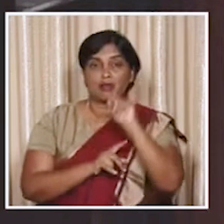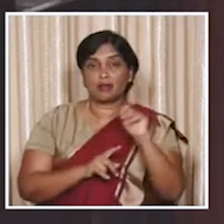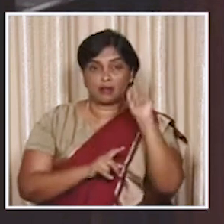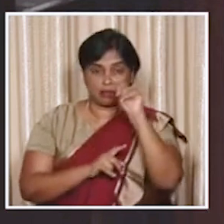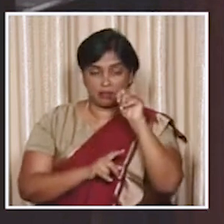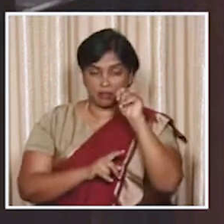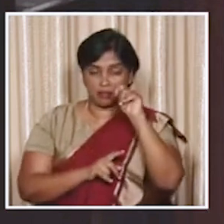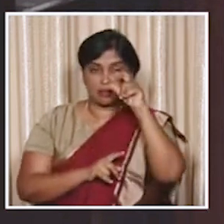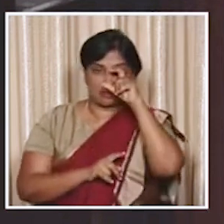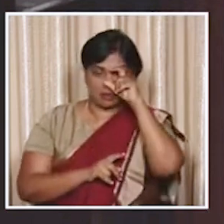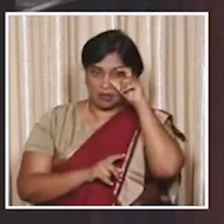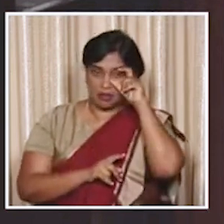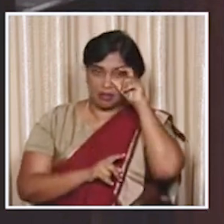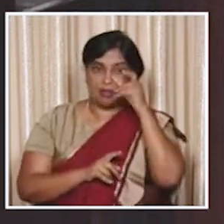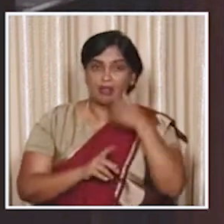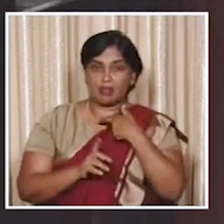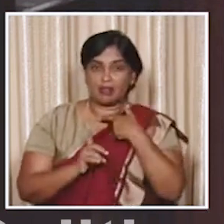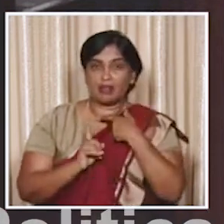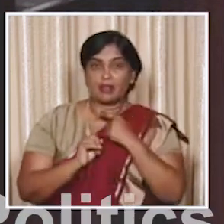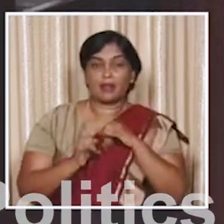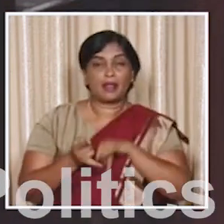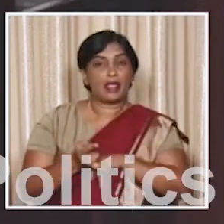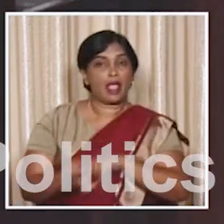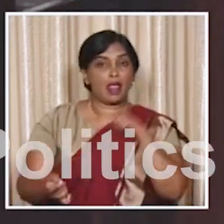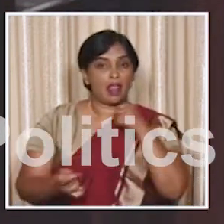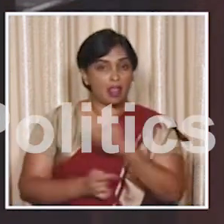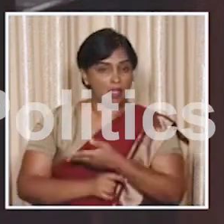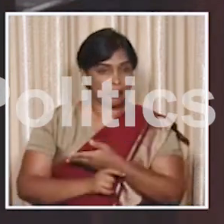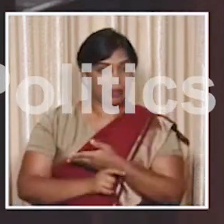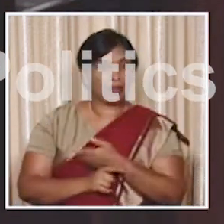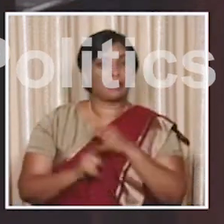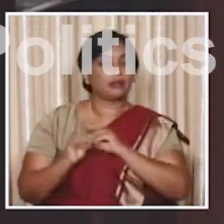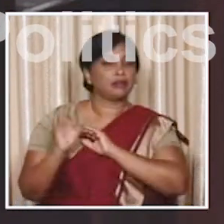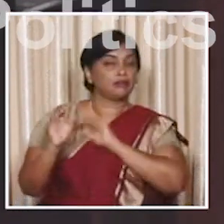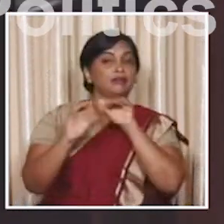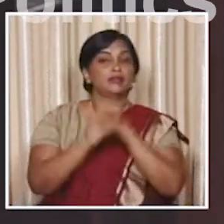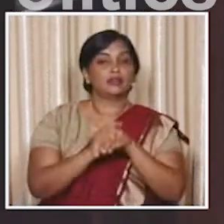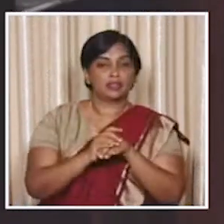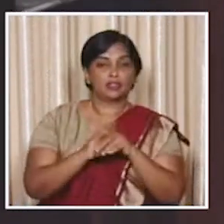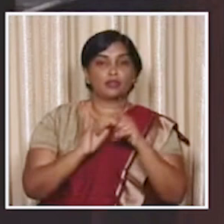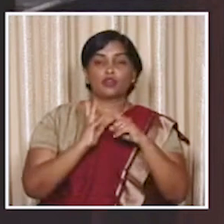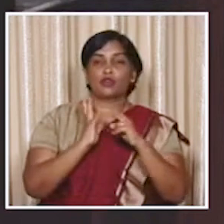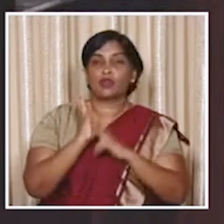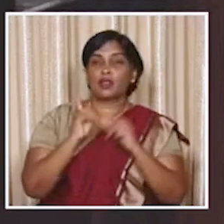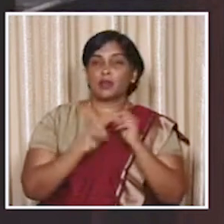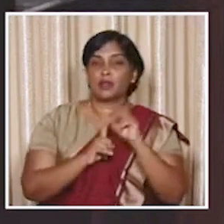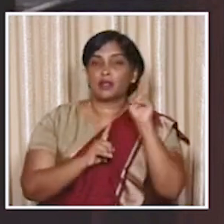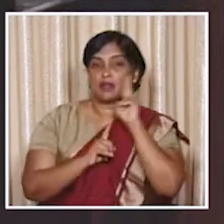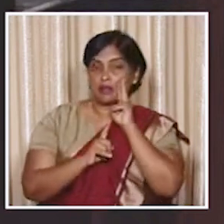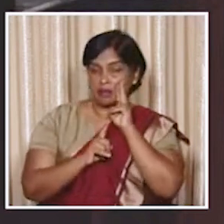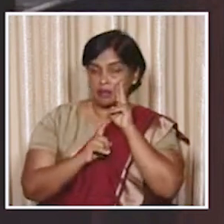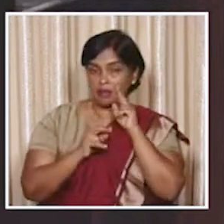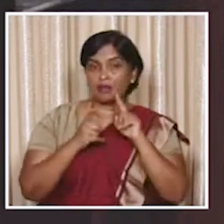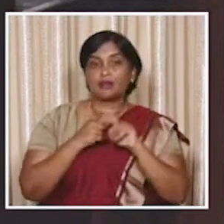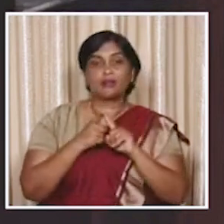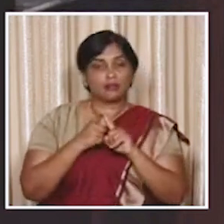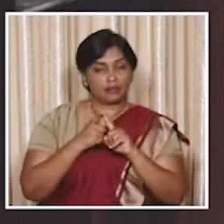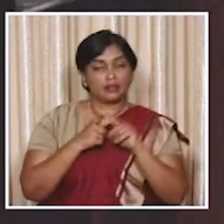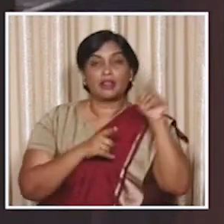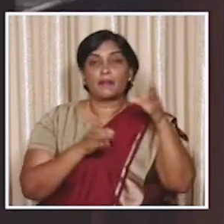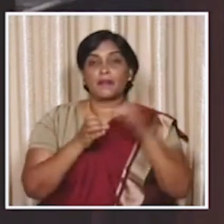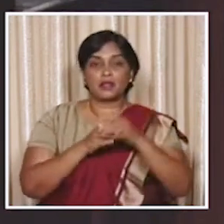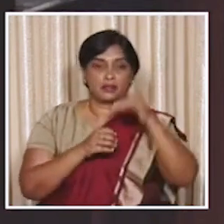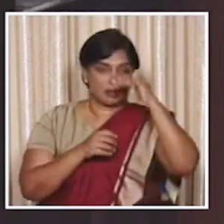සිරිසේන අපේ හිටපු මහලේ කම්බරයා ඒ පැත්තට ගන්න ගම එක්සත් ජාතික පක්ෂයේ රයිල් වික්‍රමසිංහ එදා ඒ